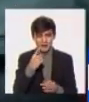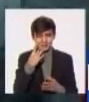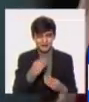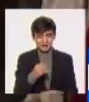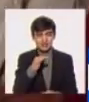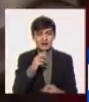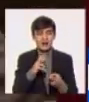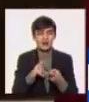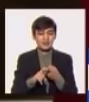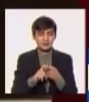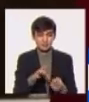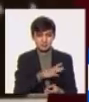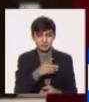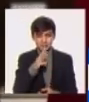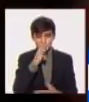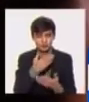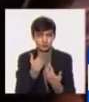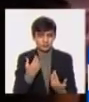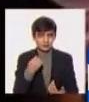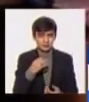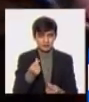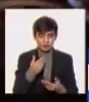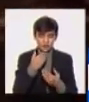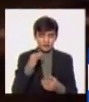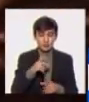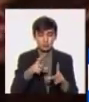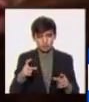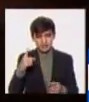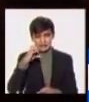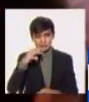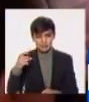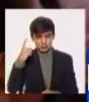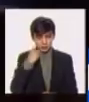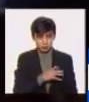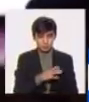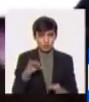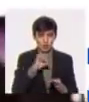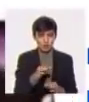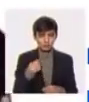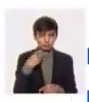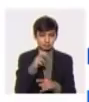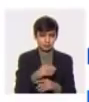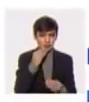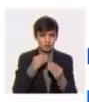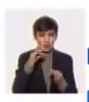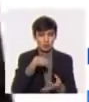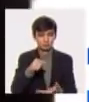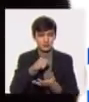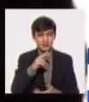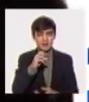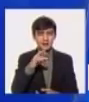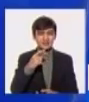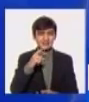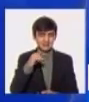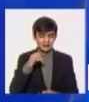из-за карантинных мер их лишился. Люди уверяют, что получили сообщение о том, что могут рассчитывать на продуктовую корзину, которую